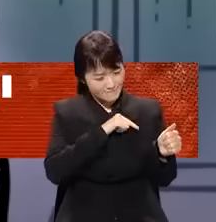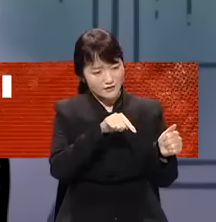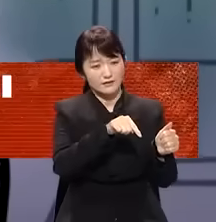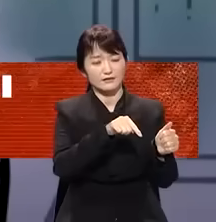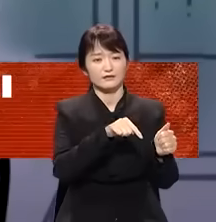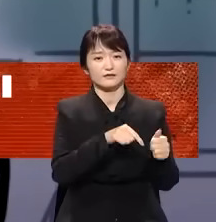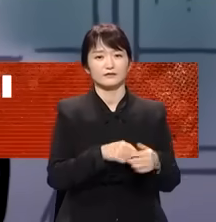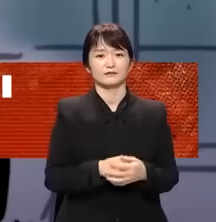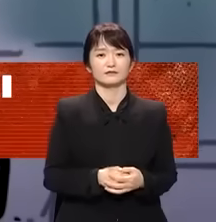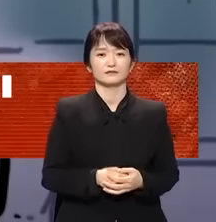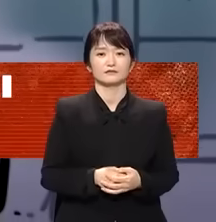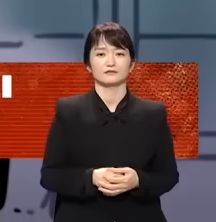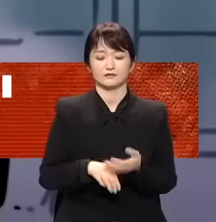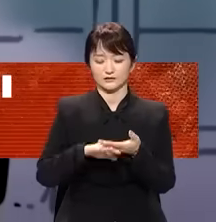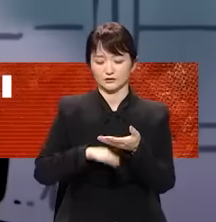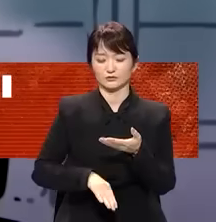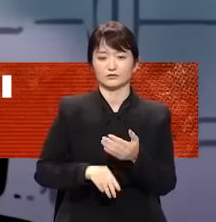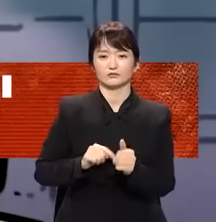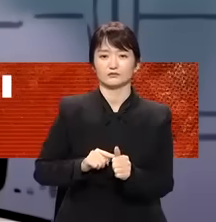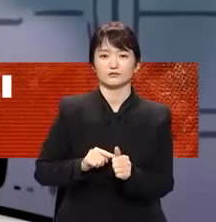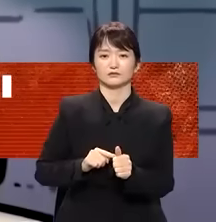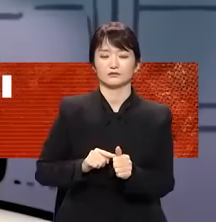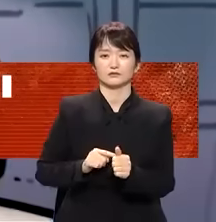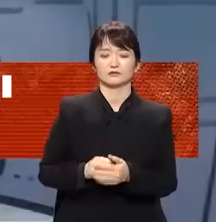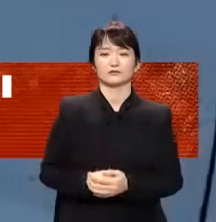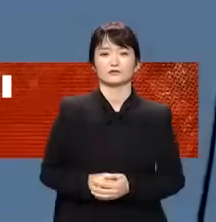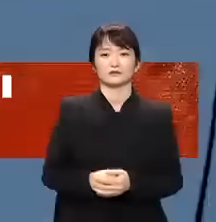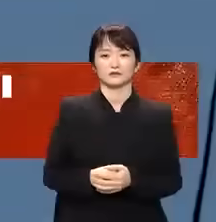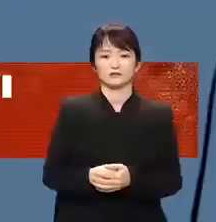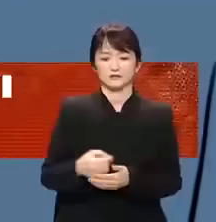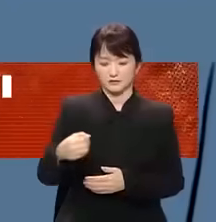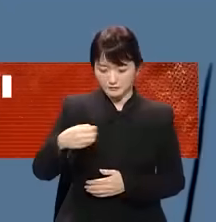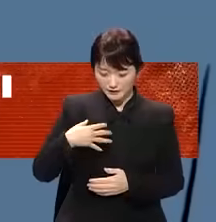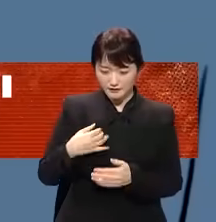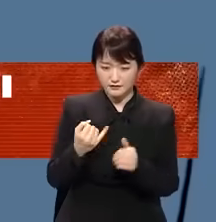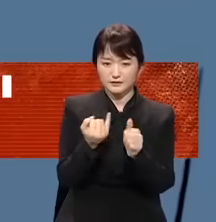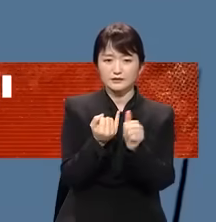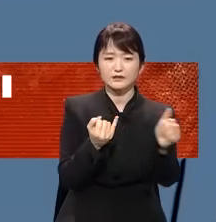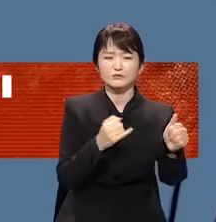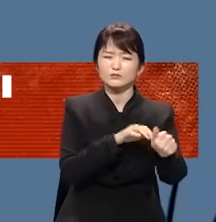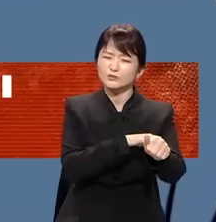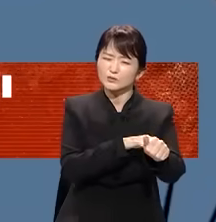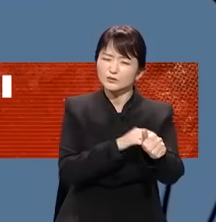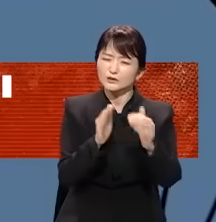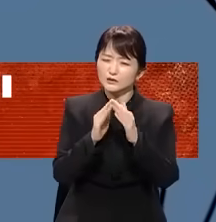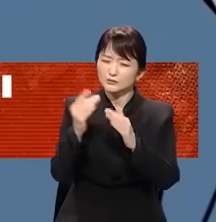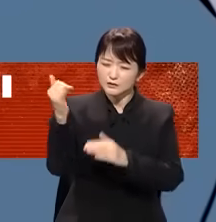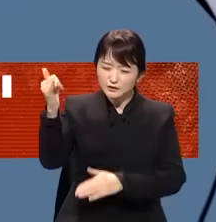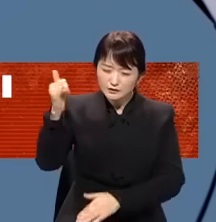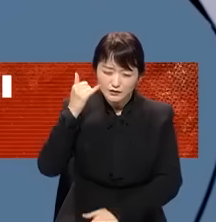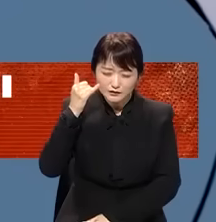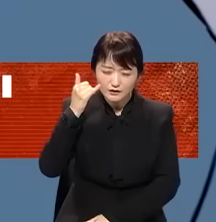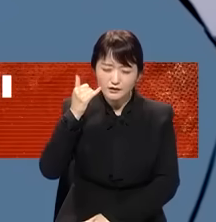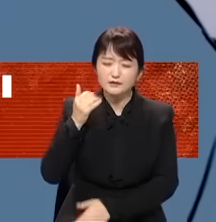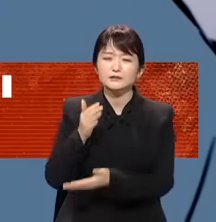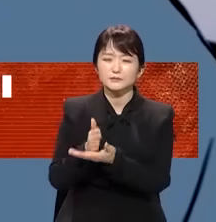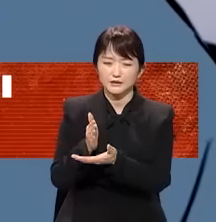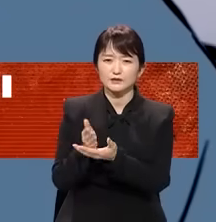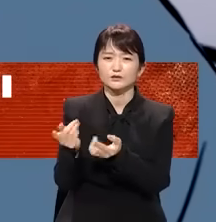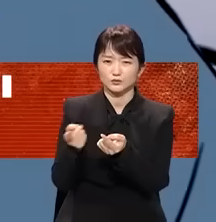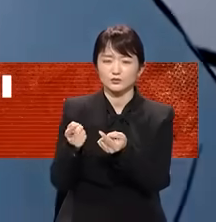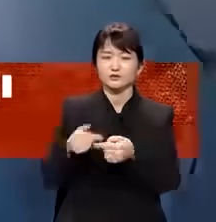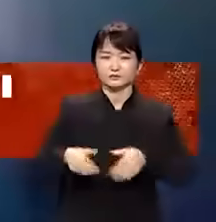아니까이 어 후배한테 우리 남편이 좀 불편 하니까 집에서 전화하는 건 좀지 하자라고 좀 조율할 필요가 있어